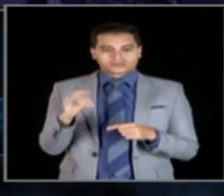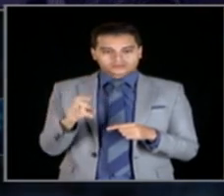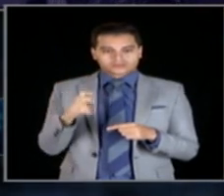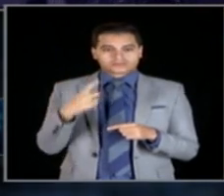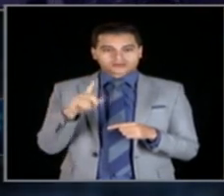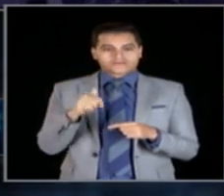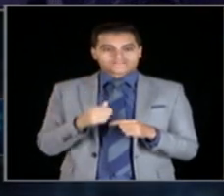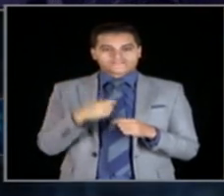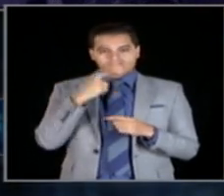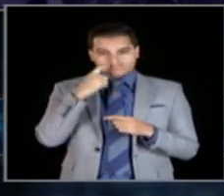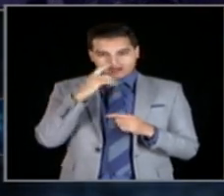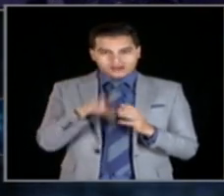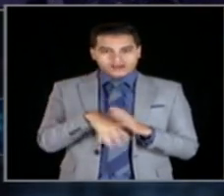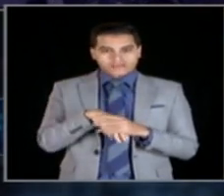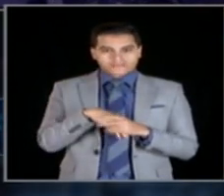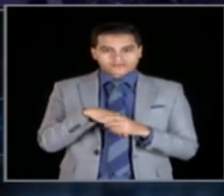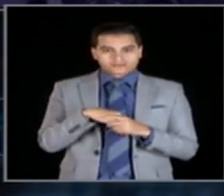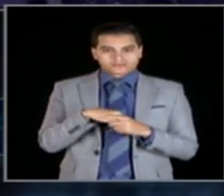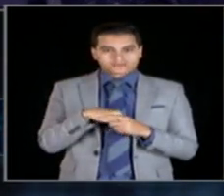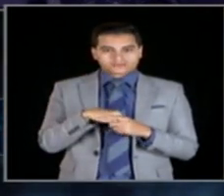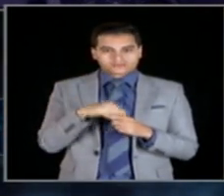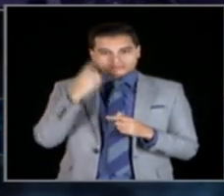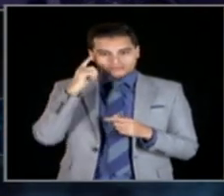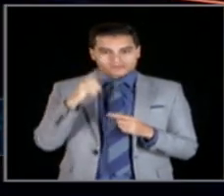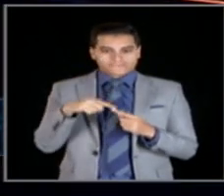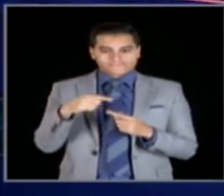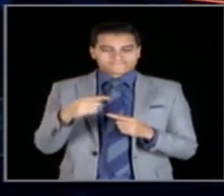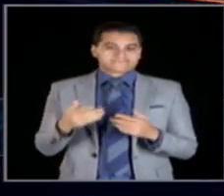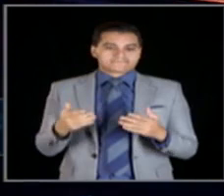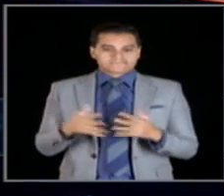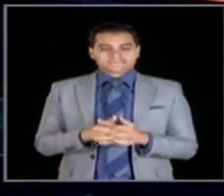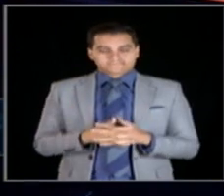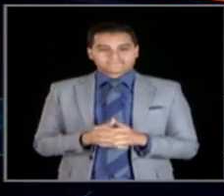في فيلم كيف؟ مش عارف. لا باس.